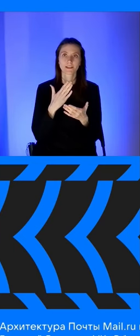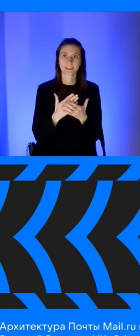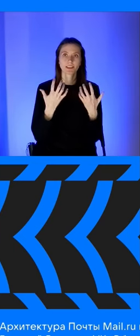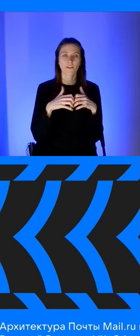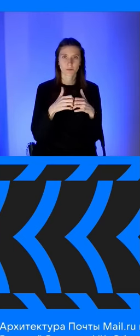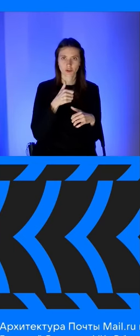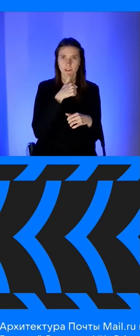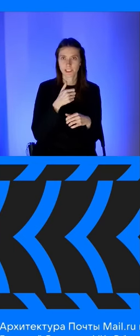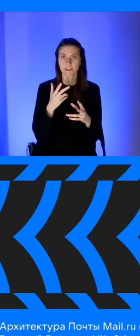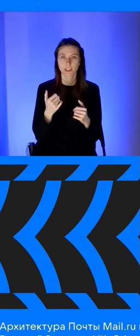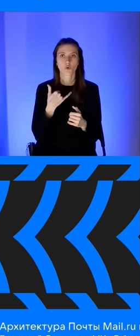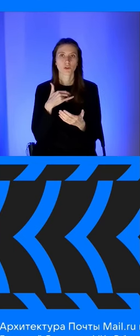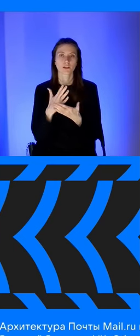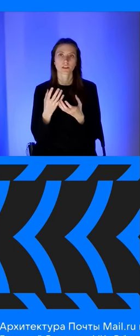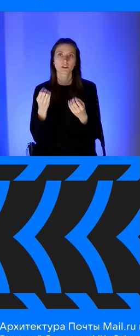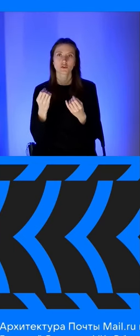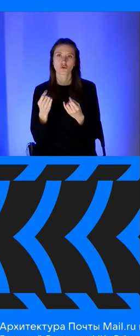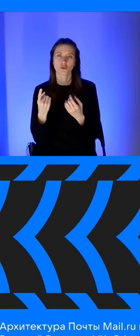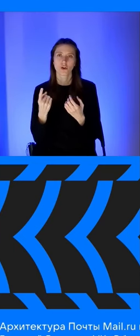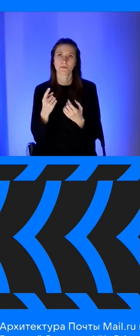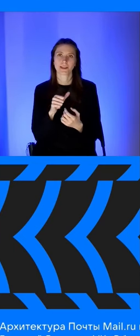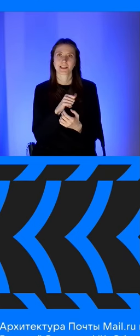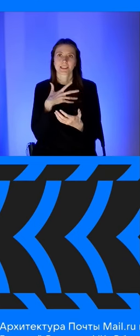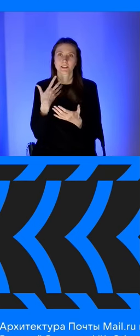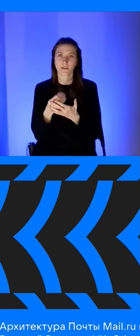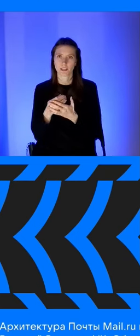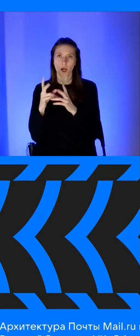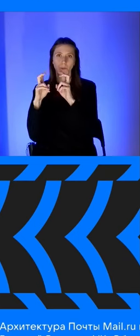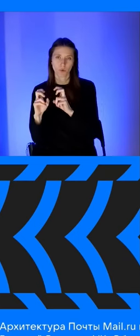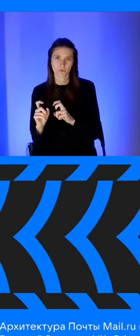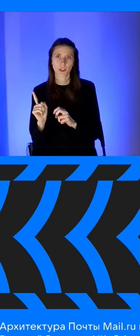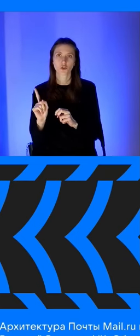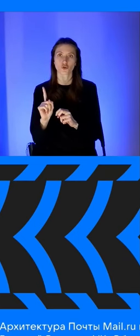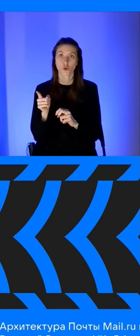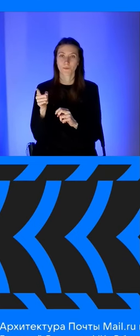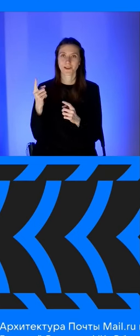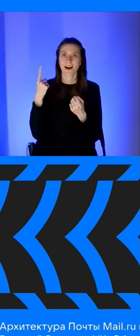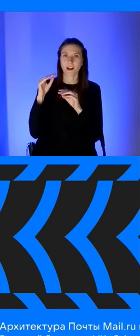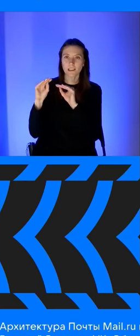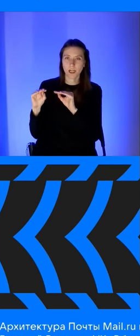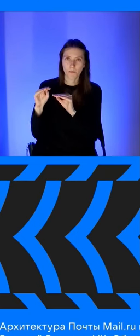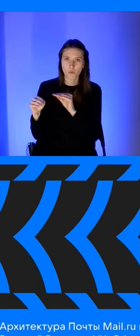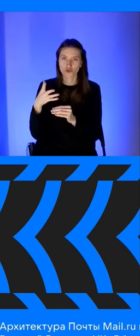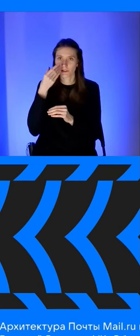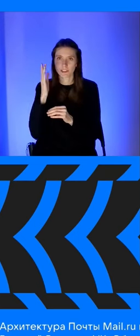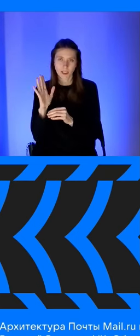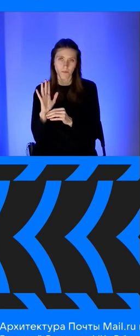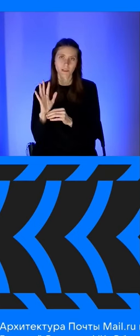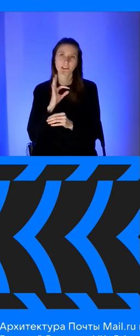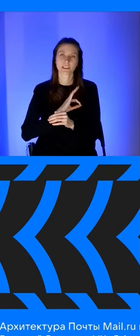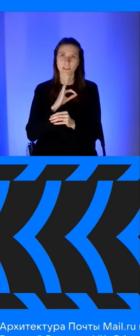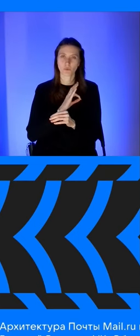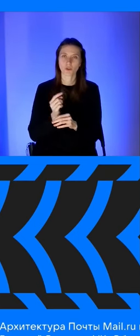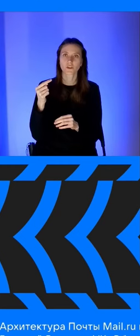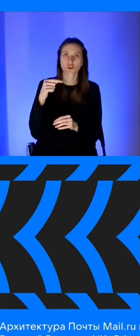нас есть проверка, в том числе и на то, что разработчик не забыл перегенерить те штуки, которые он там должен генерить. То есть оно